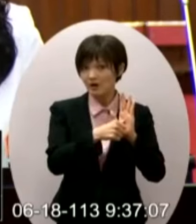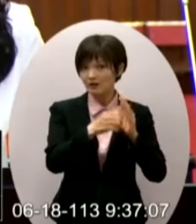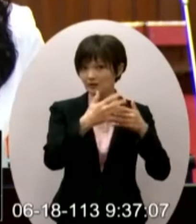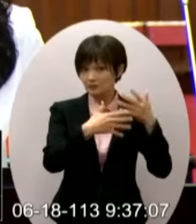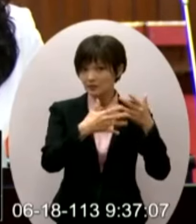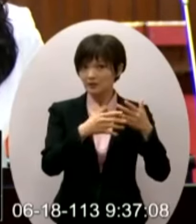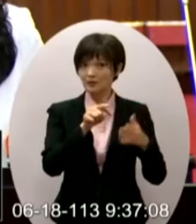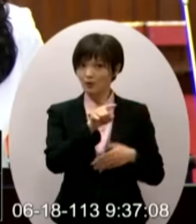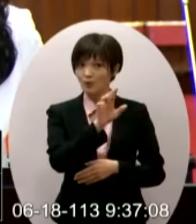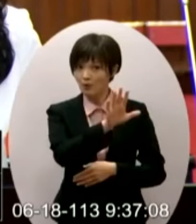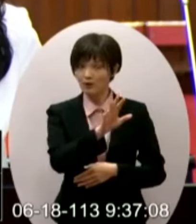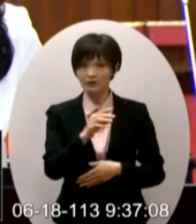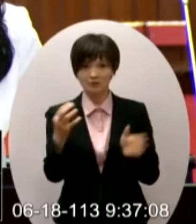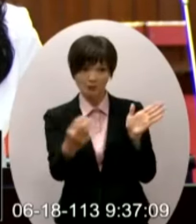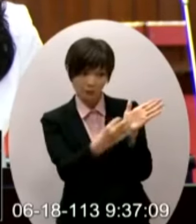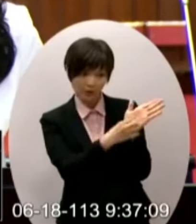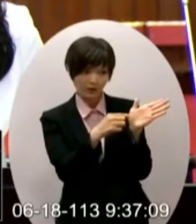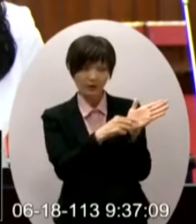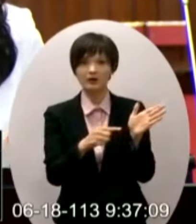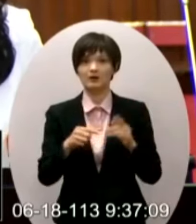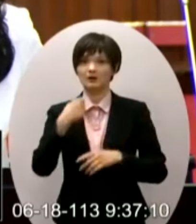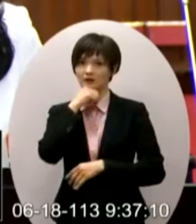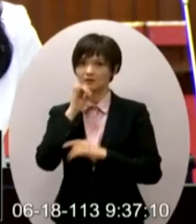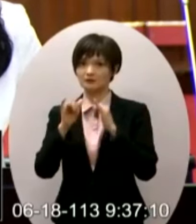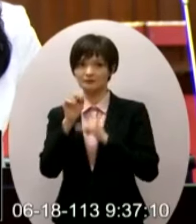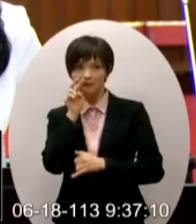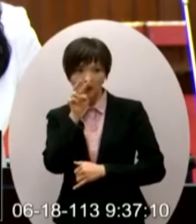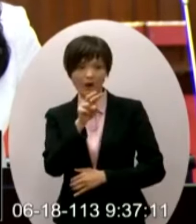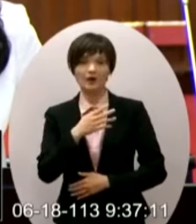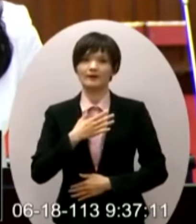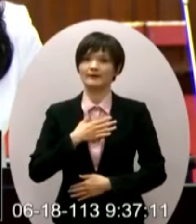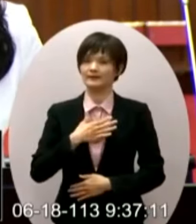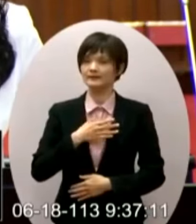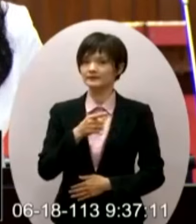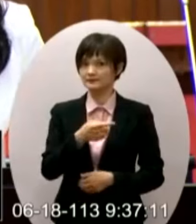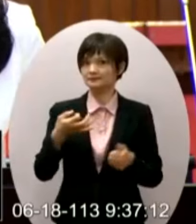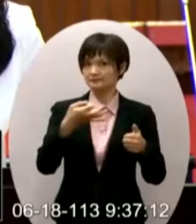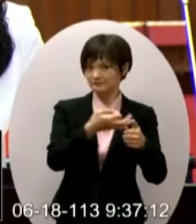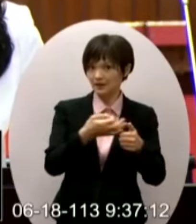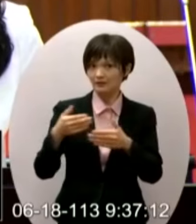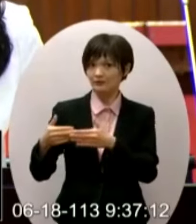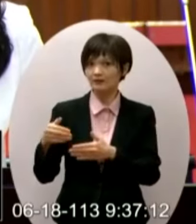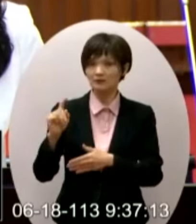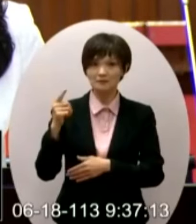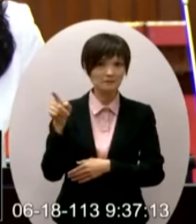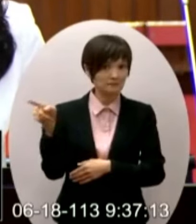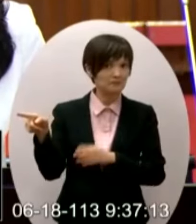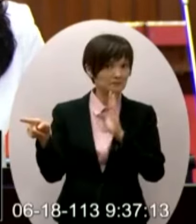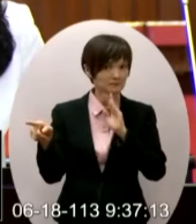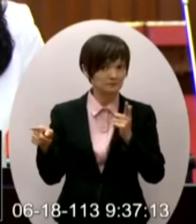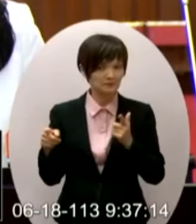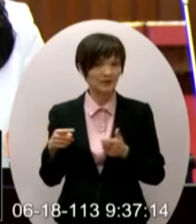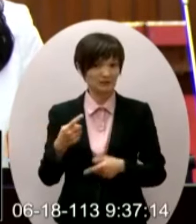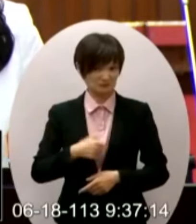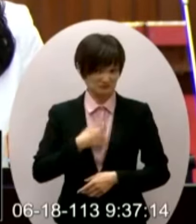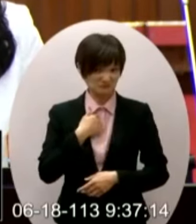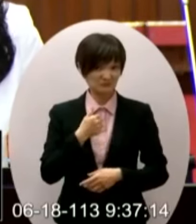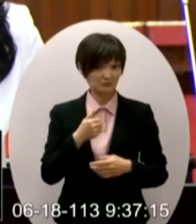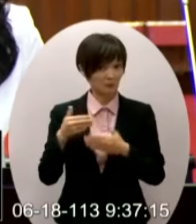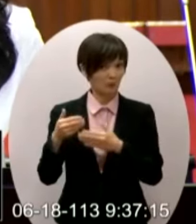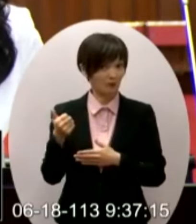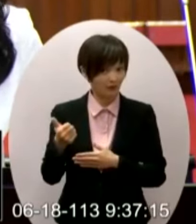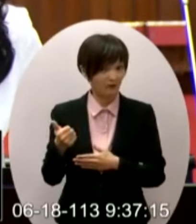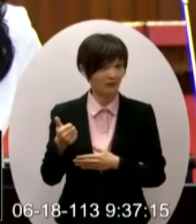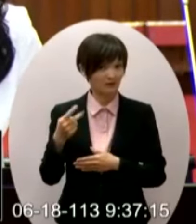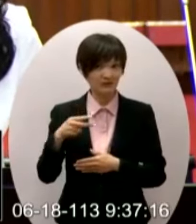现行，我相信台湾的人民会知道到底你是收钱说中国好，还是你真的觉得中国好。甚至于现在又传出